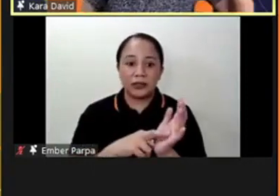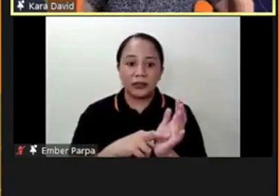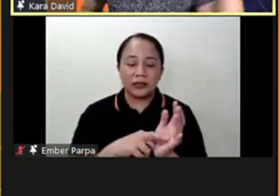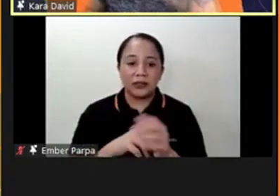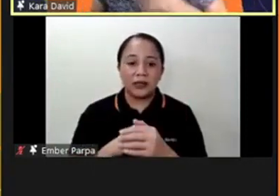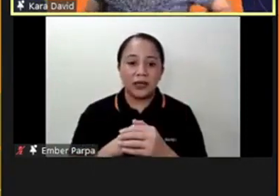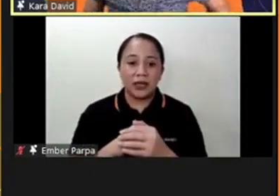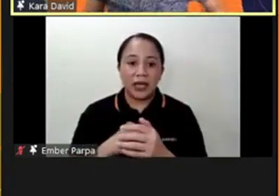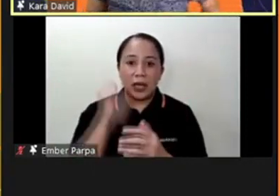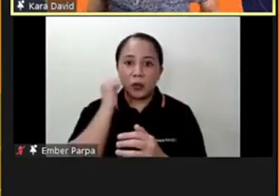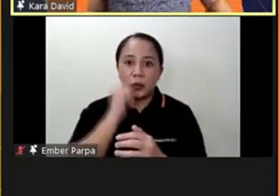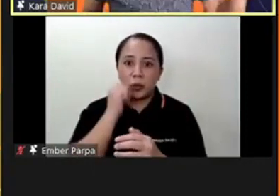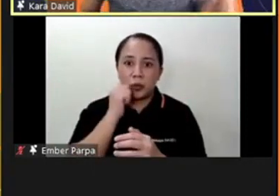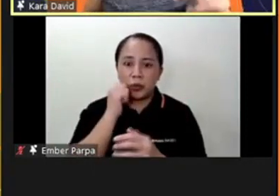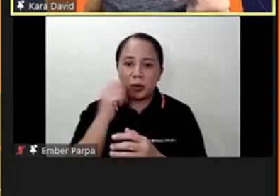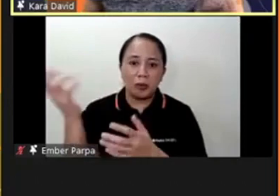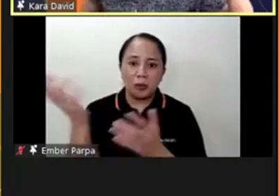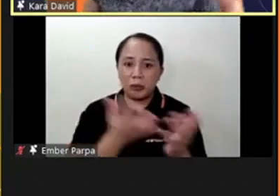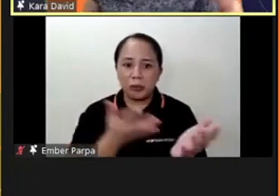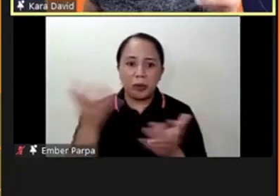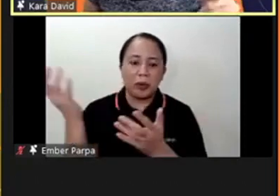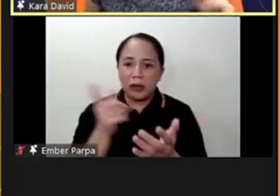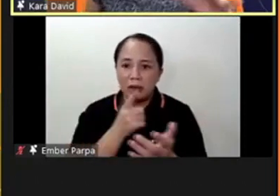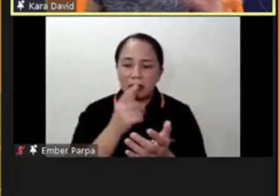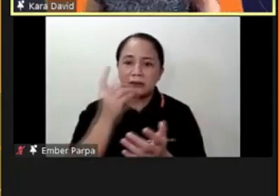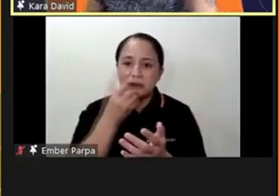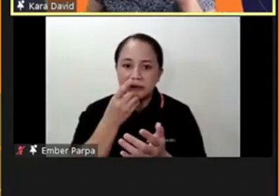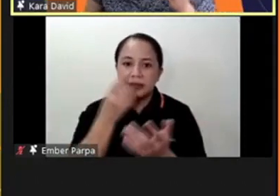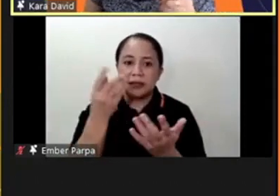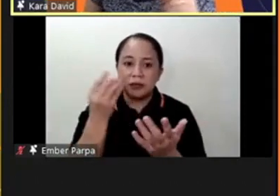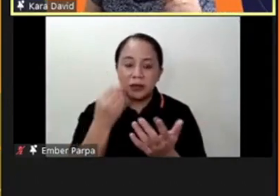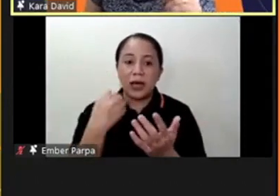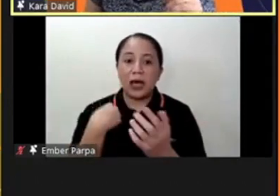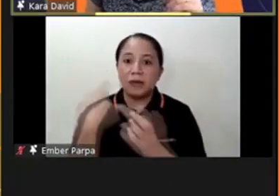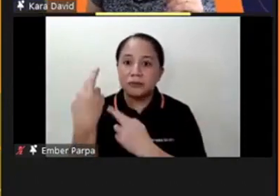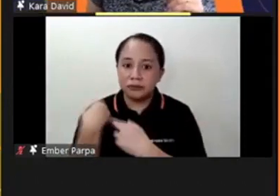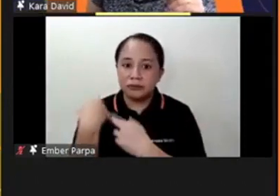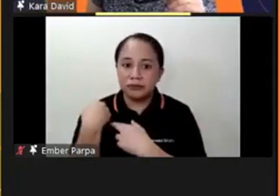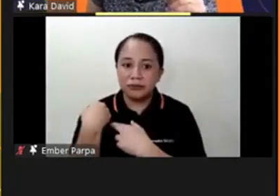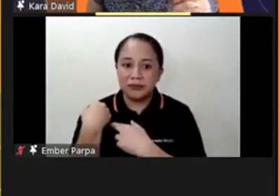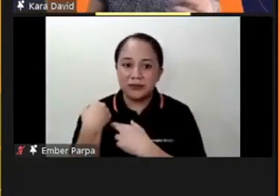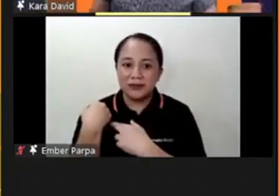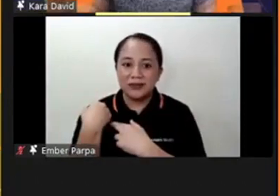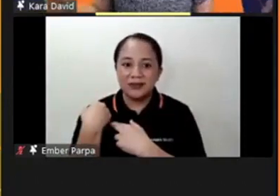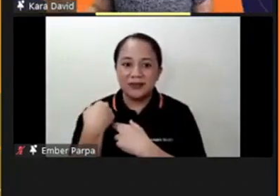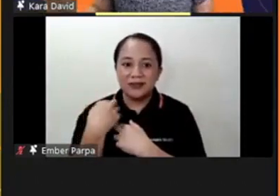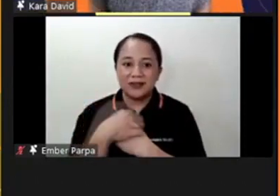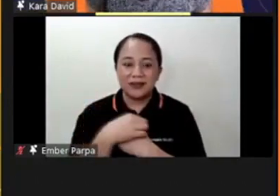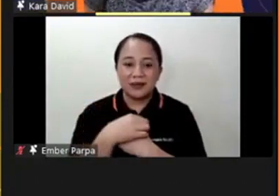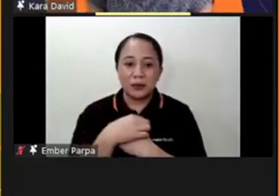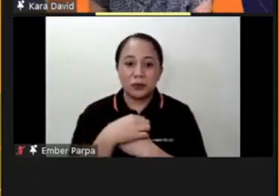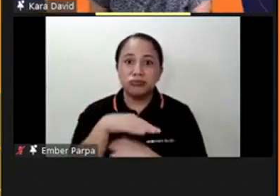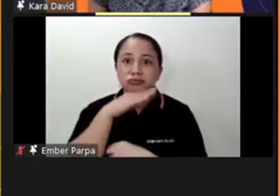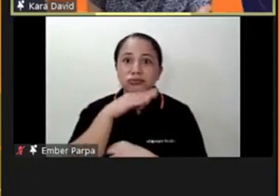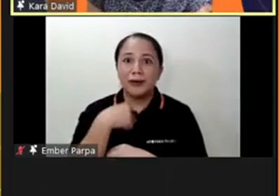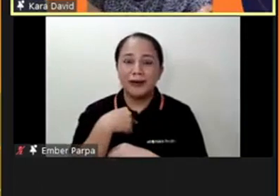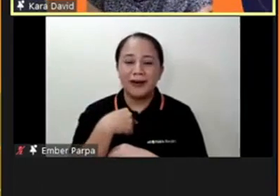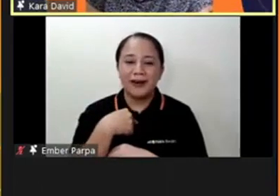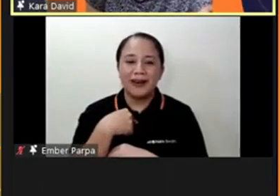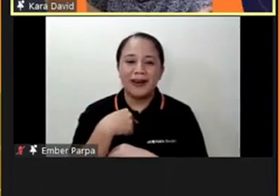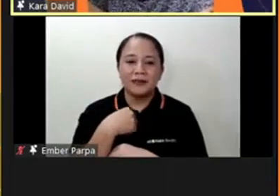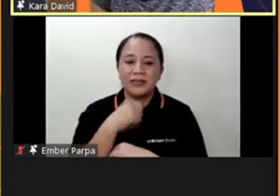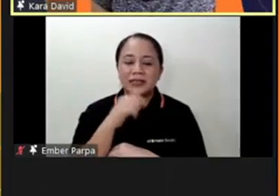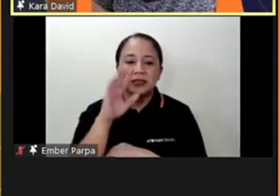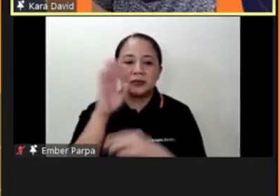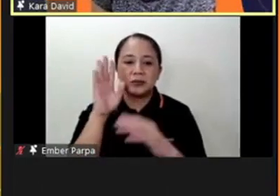reporters. Every day, lunch, dinner, may nakatoka. Busog na busog ka. Busog na busog ako. Tapos hindi mo